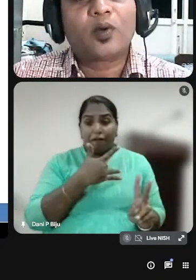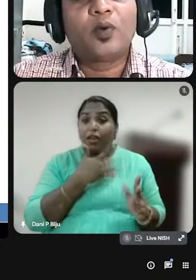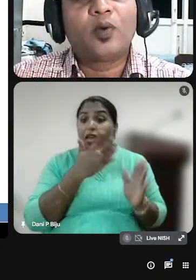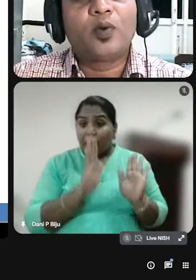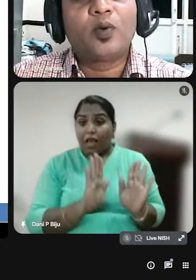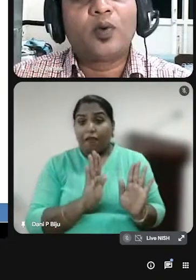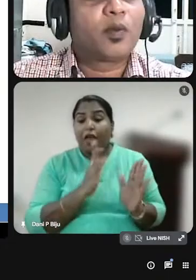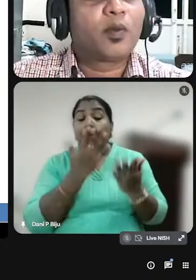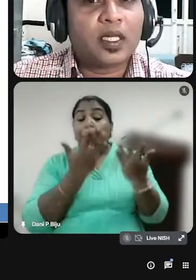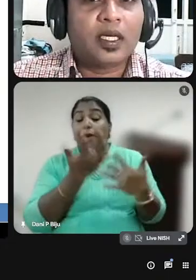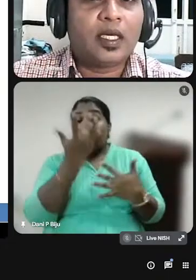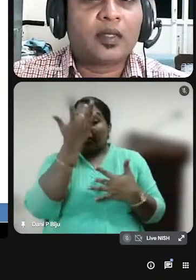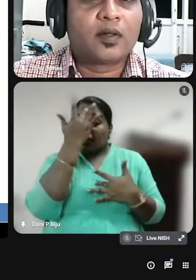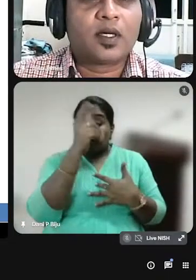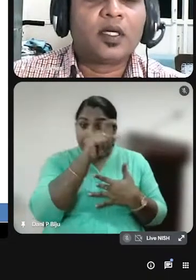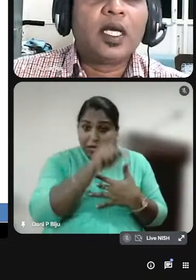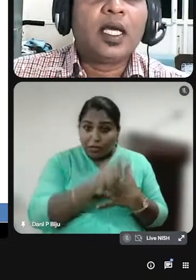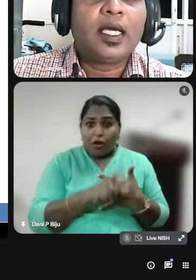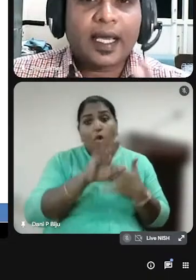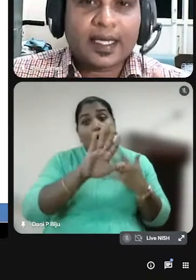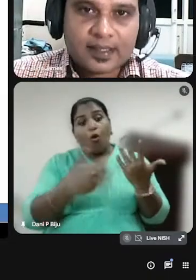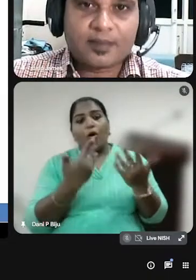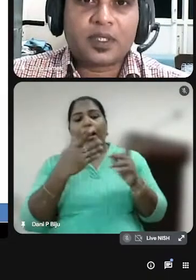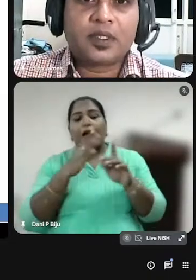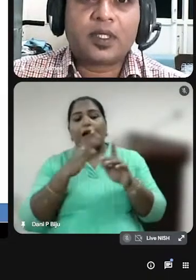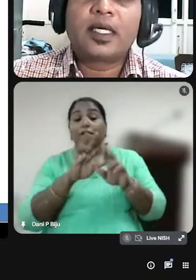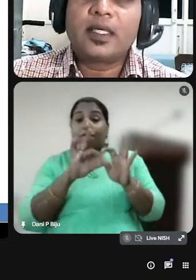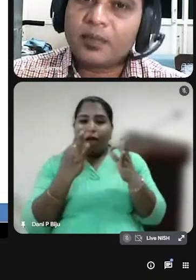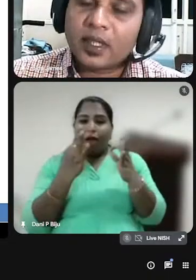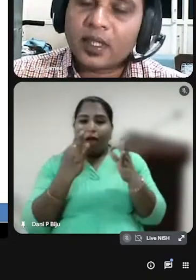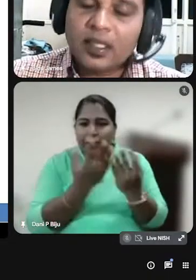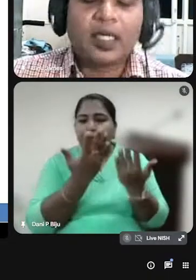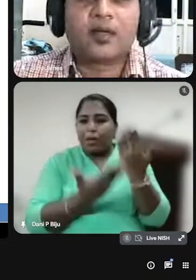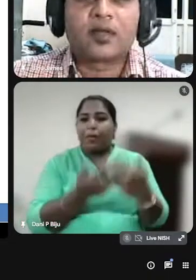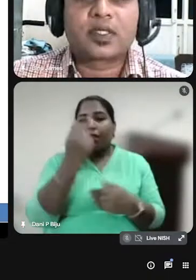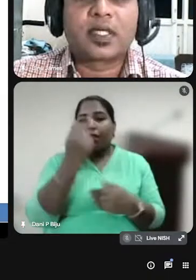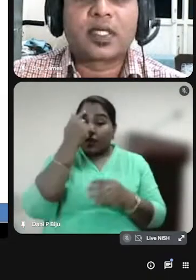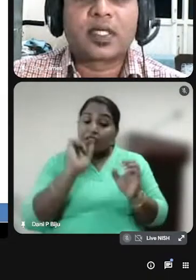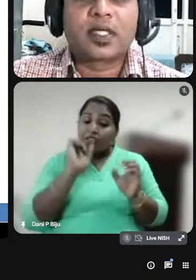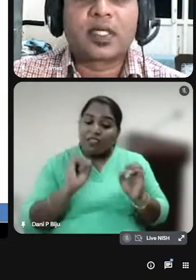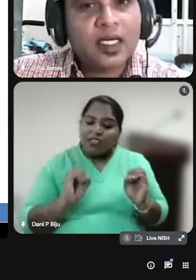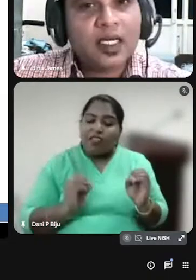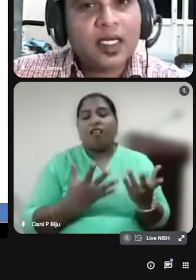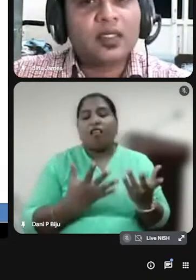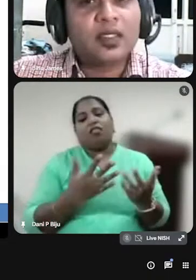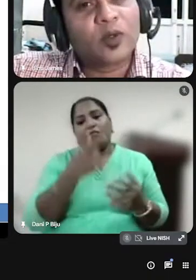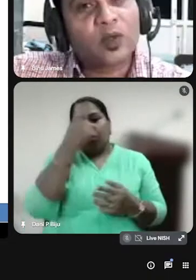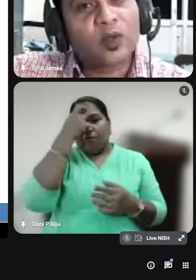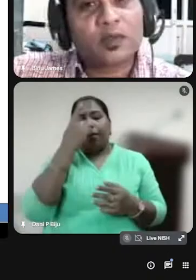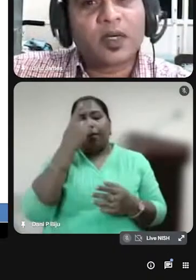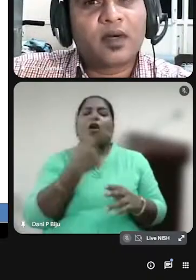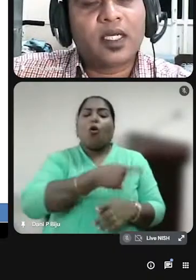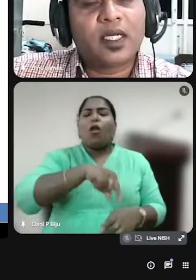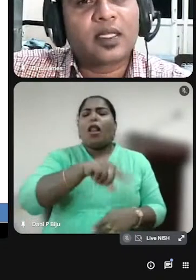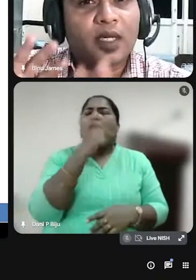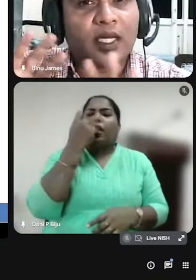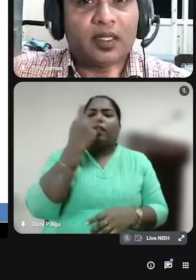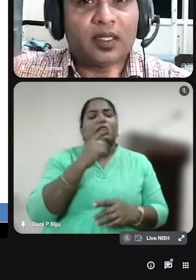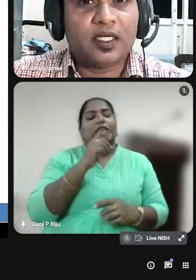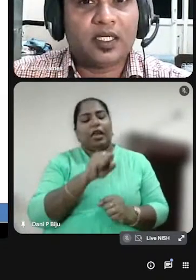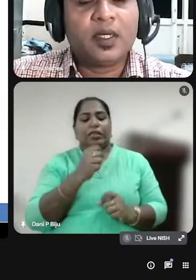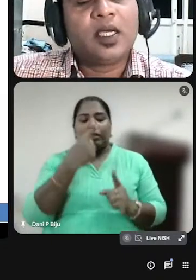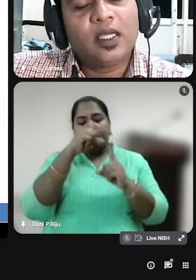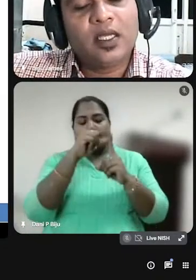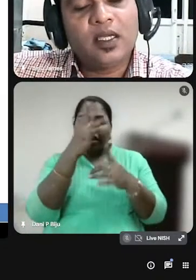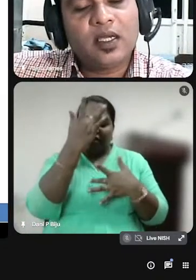രോഗിയോ കൂട്ടിരിപ്പുകാരോ പോകാതിരിക്കുക എന്നുള്ളതാണ്. ഈ അക്സെപ്റ്റ്, അതായത് നമുക്ക് ഇതാണ് അവസ്ഥ, ഈ അവസ്ഥയിൽ നിന്ന് മോശമാവാതിരിക്കാൻ നമുക്ക്